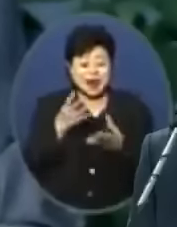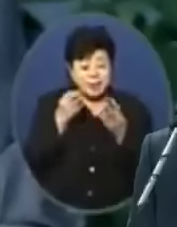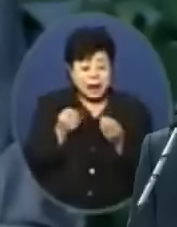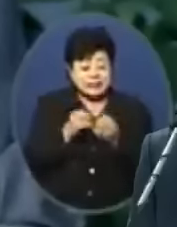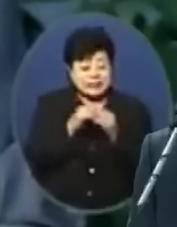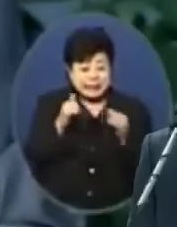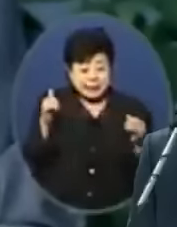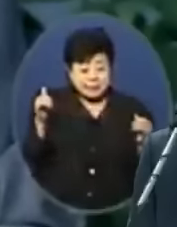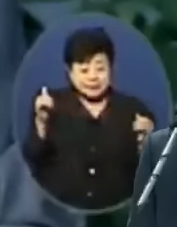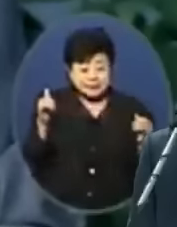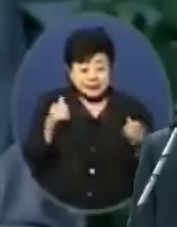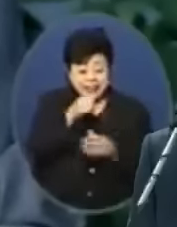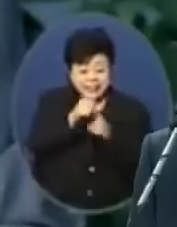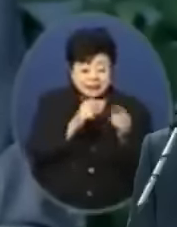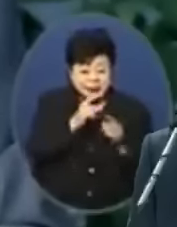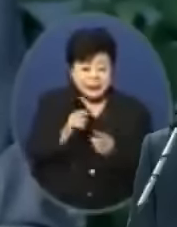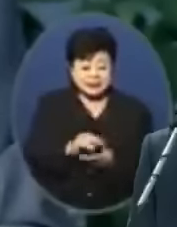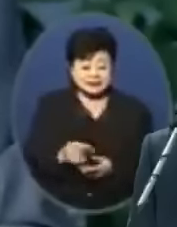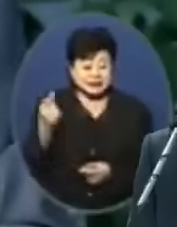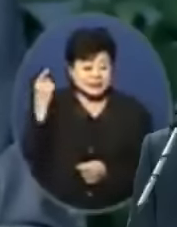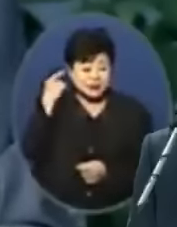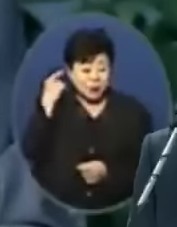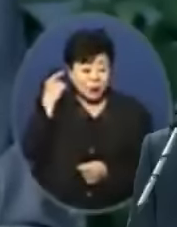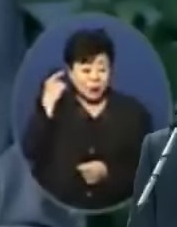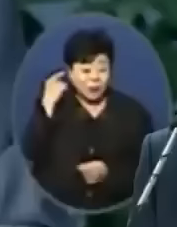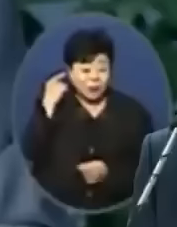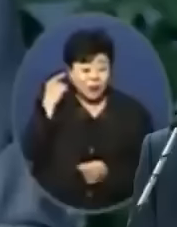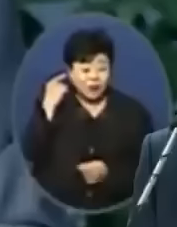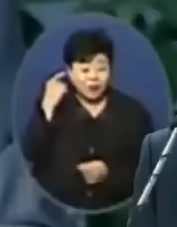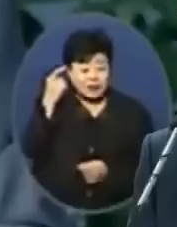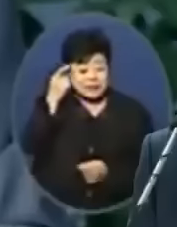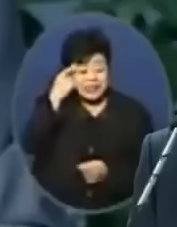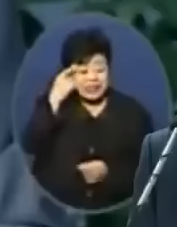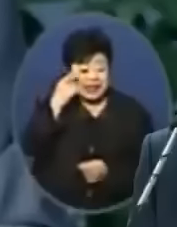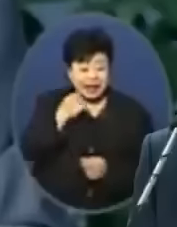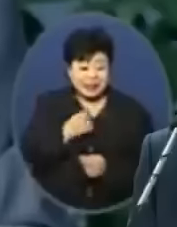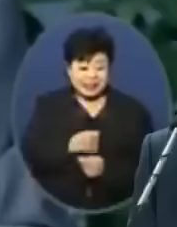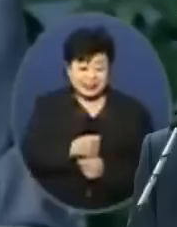많은 사람들이 하나님 말씀을 읽고 상상하기를